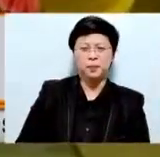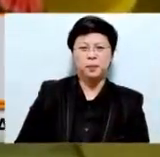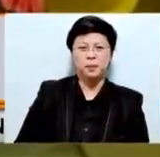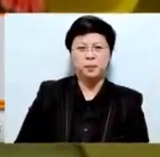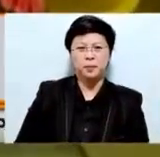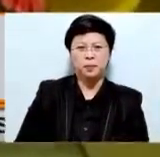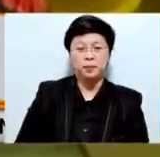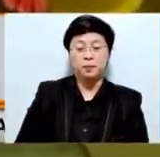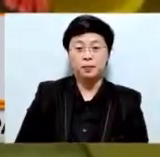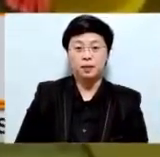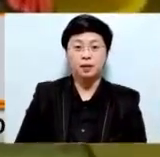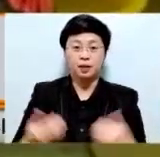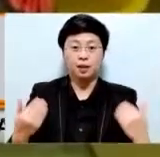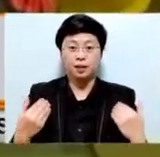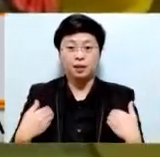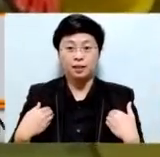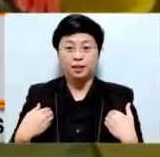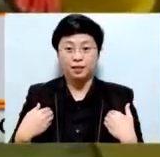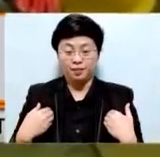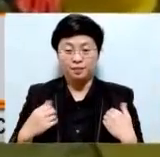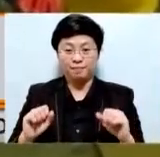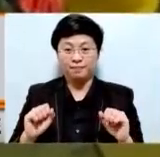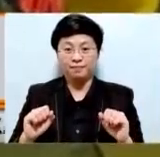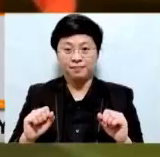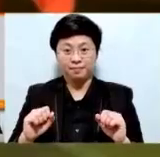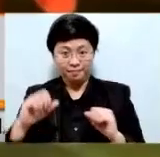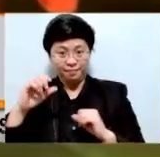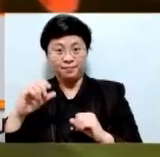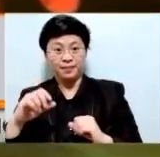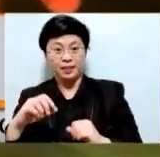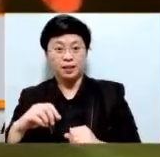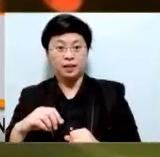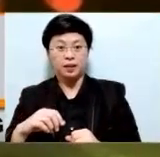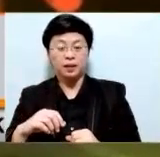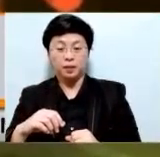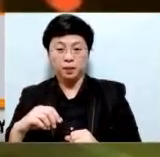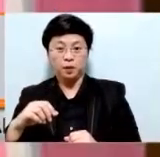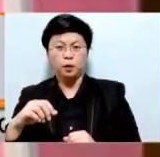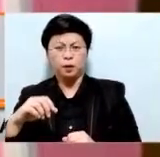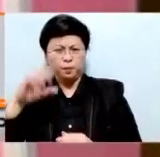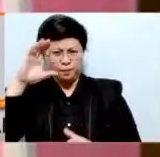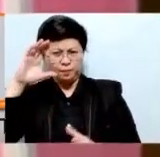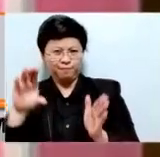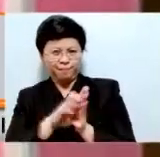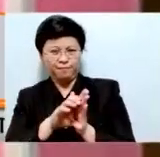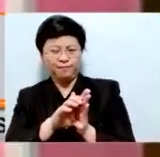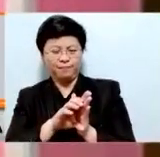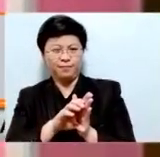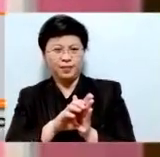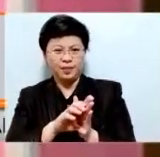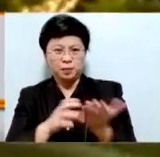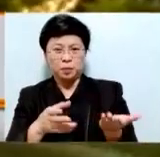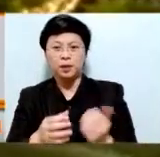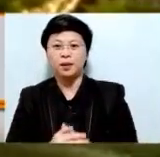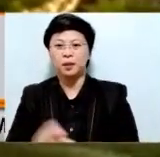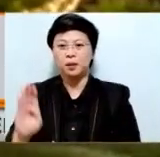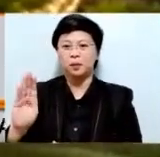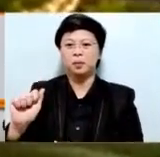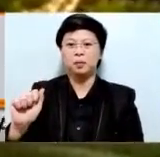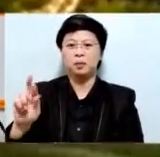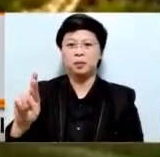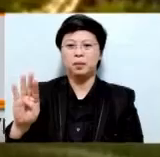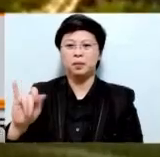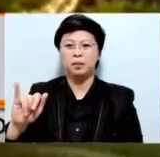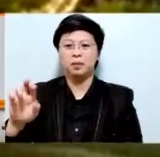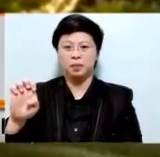pwede rin magpa-picture sa superheroes mula sa Avengers at Justice League. Nandito rin si Barbie at mga kilalang karakter